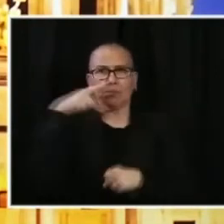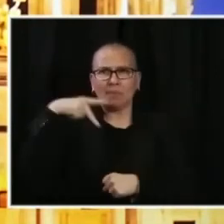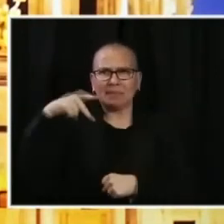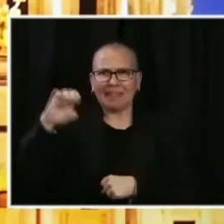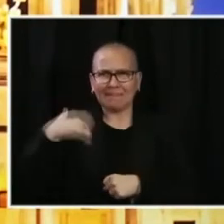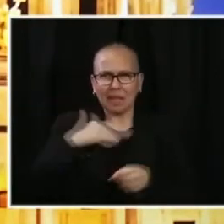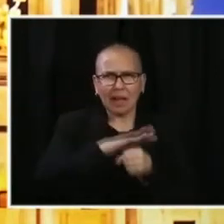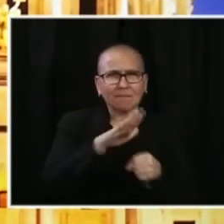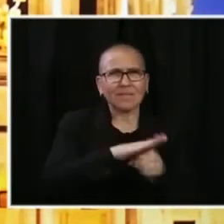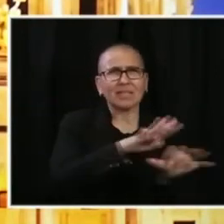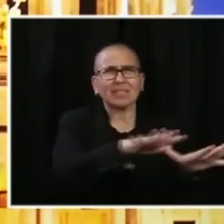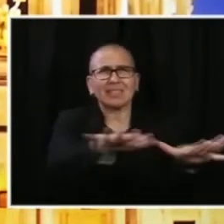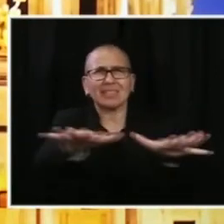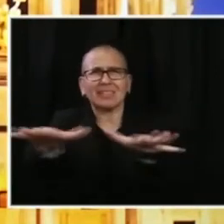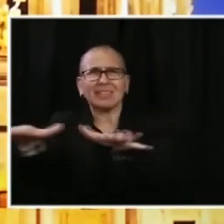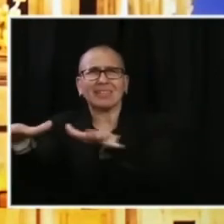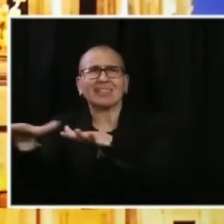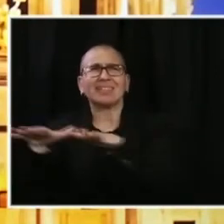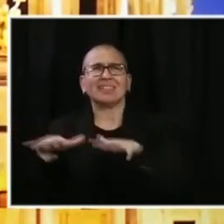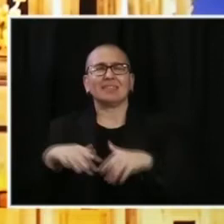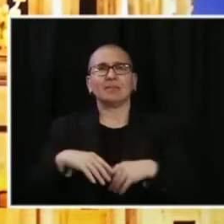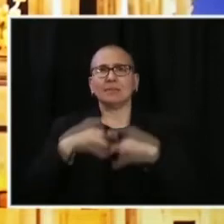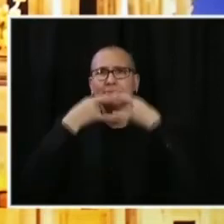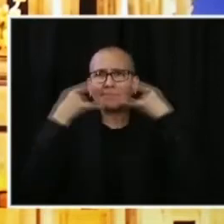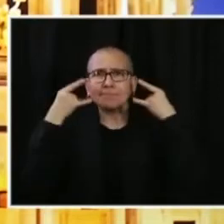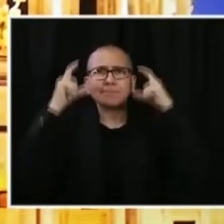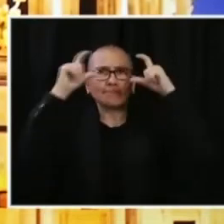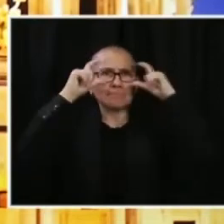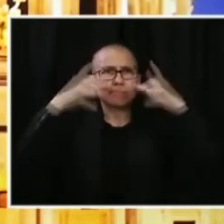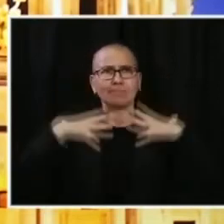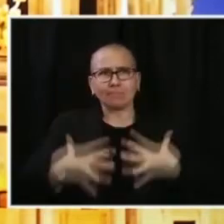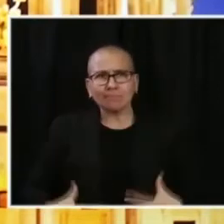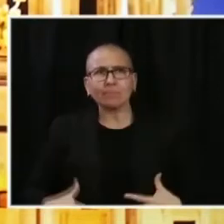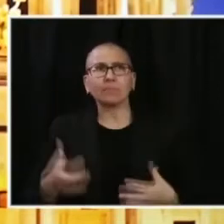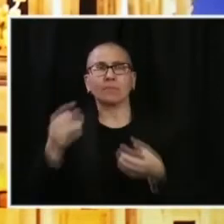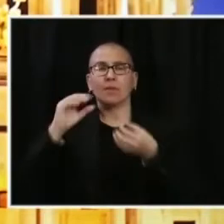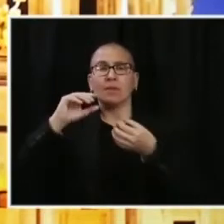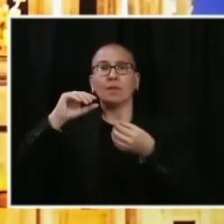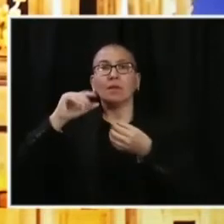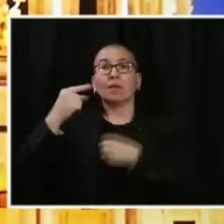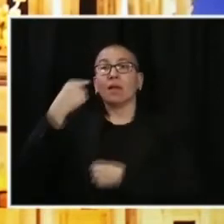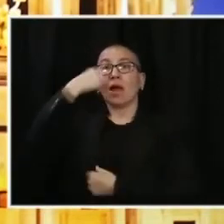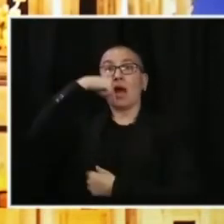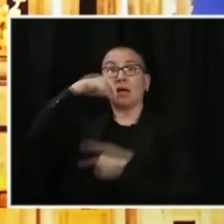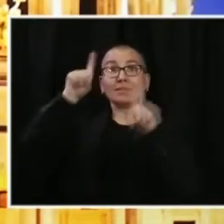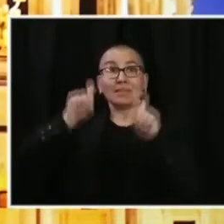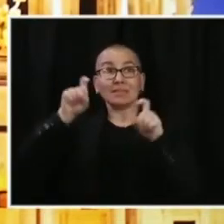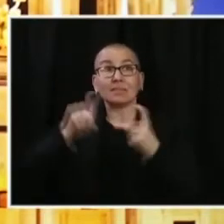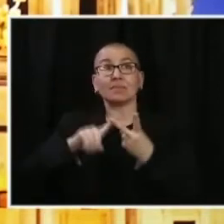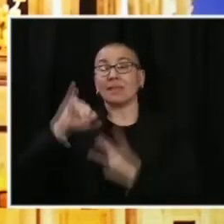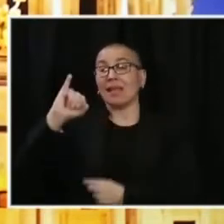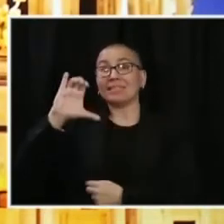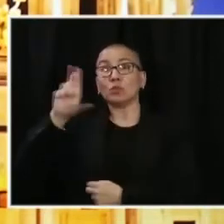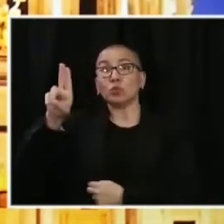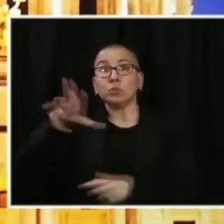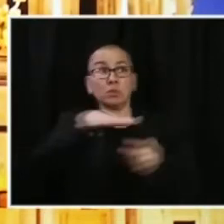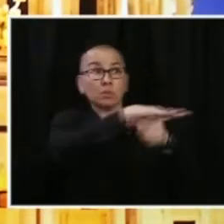tội gọi cho nên nhớ họ mình là sợ tàn nó, thật tức là tốt càng kỳ, bát rồi chạy gọi là tàu mua, bé trẻ tàu hoặc có tàu có mua chạy